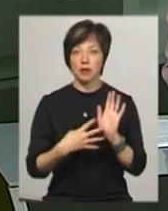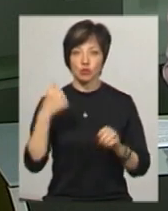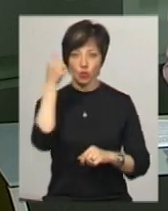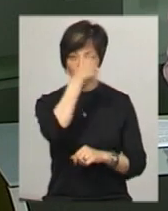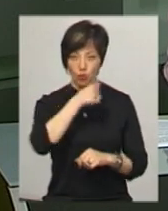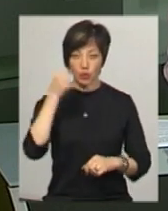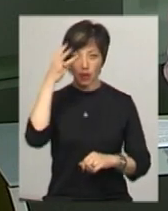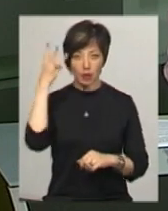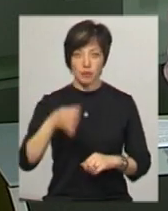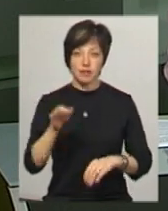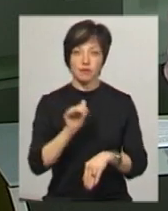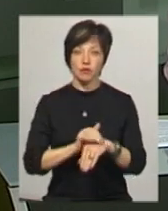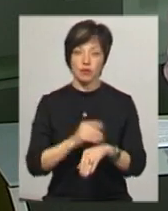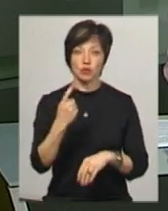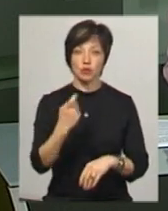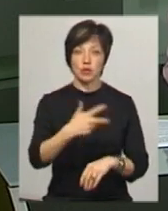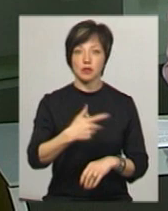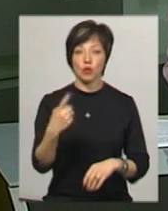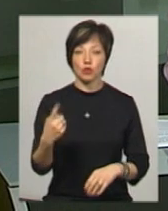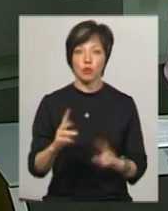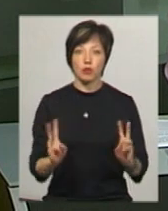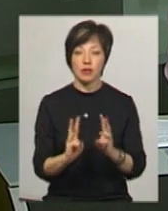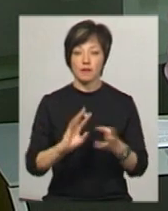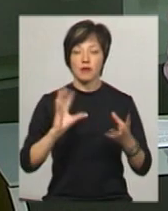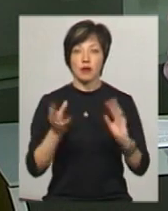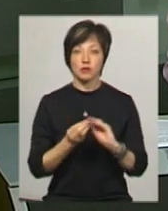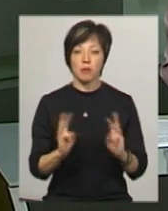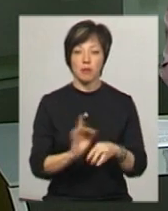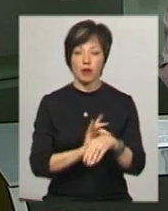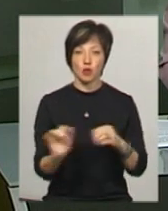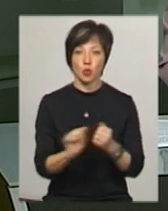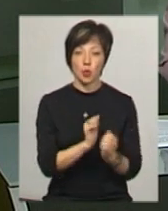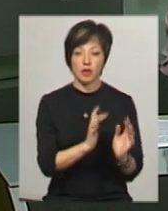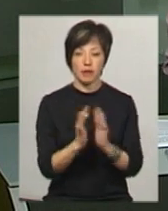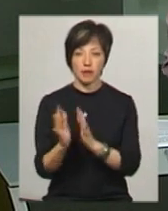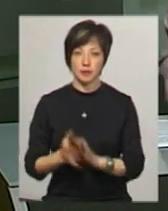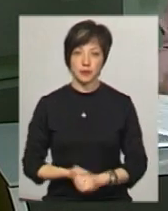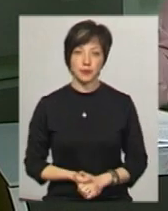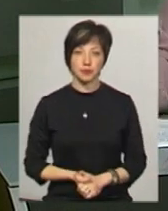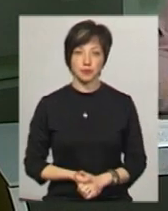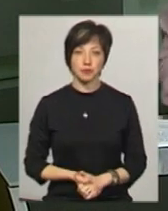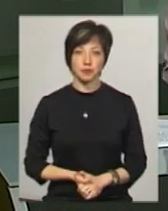2019 року на Хмельниччині зафіксували 131 пожежу внаслідок спалювання сухої трави та очерету.